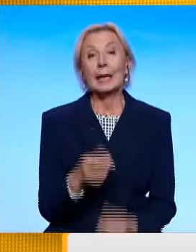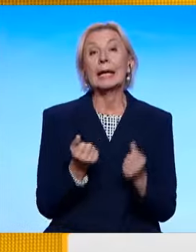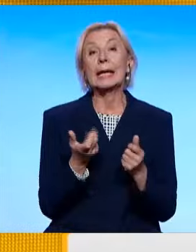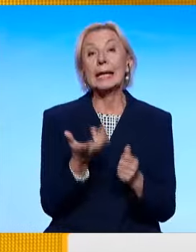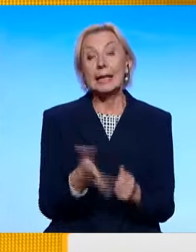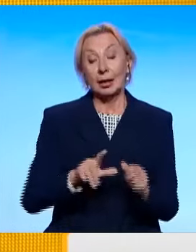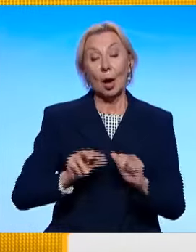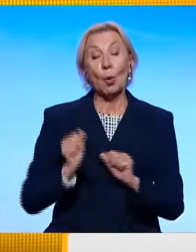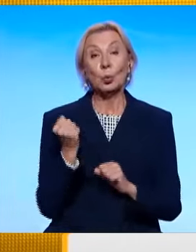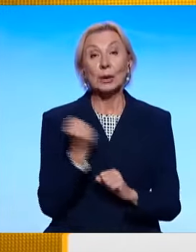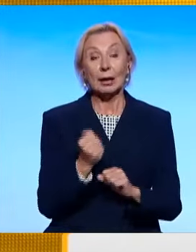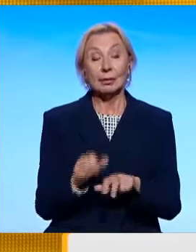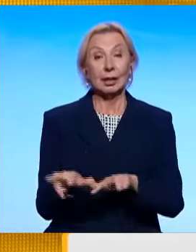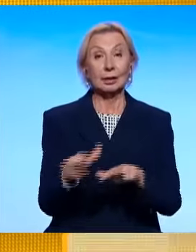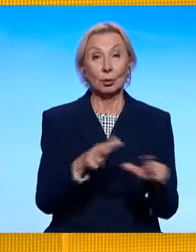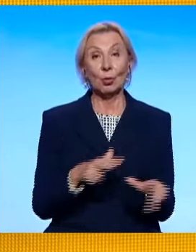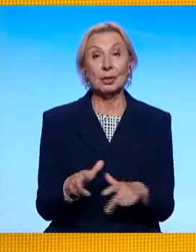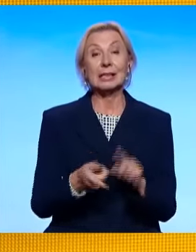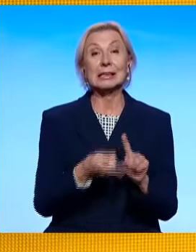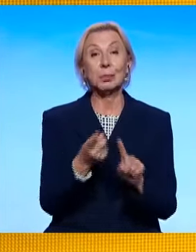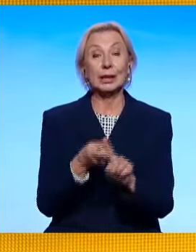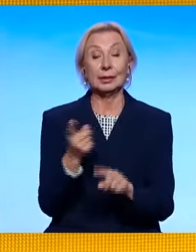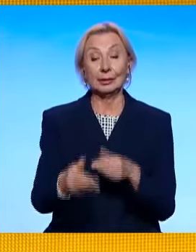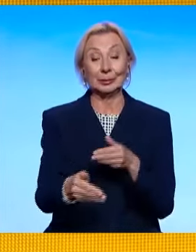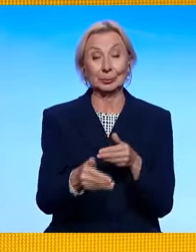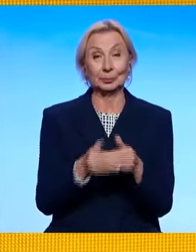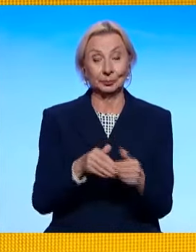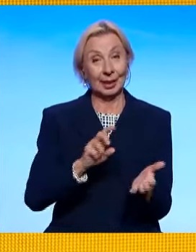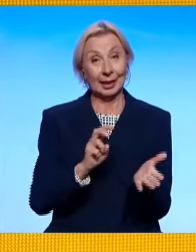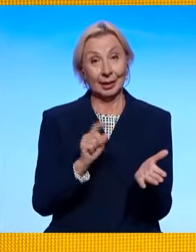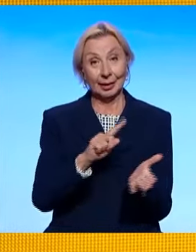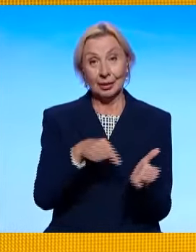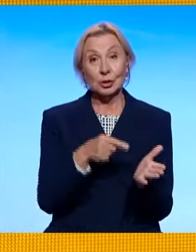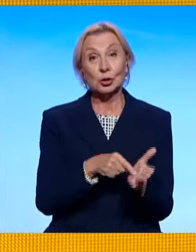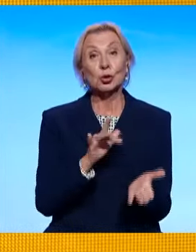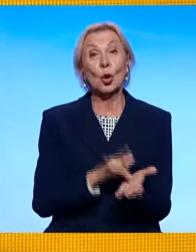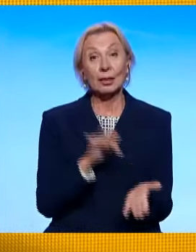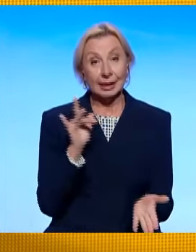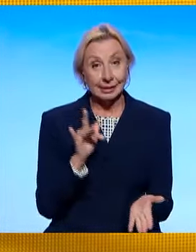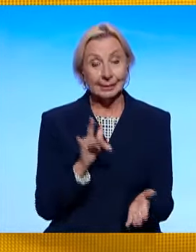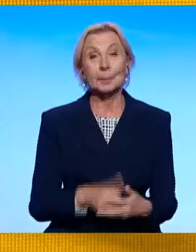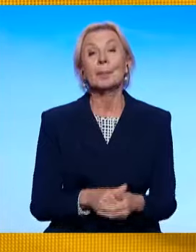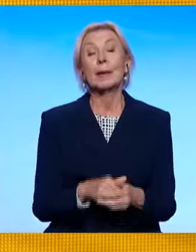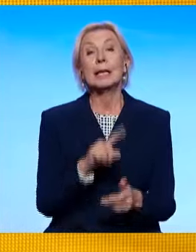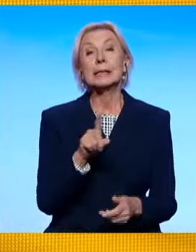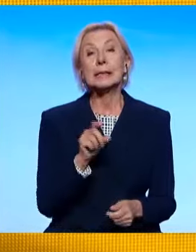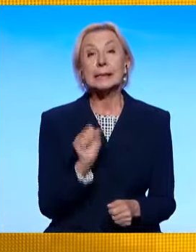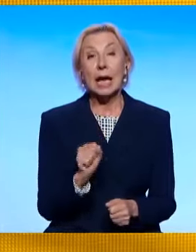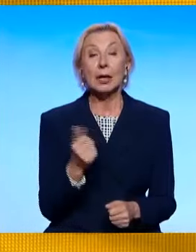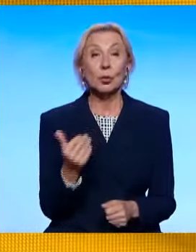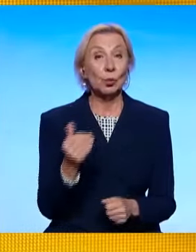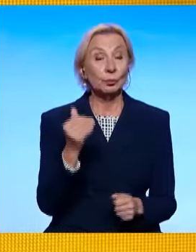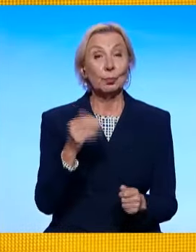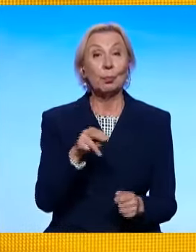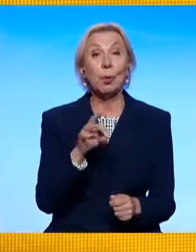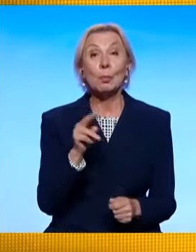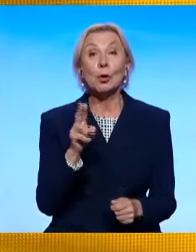дронів наші сили ППО збили на підступах до столиці, повідомив начальник КМВА Сергій Попко. За його